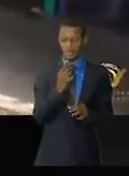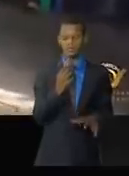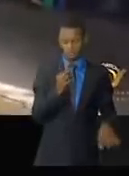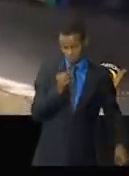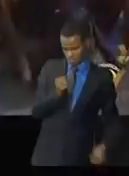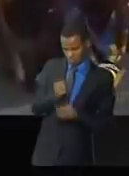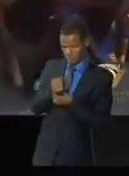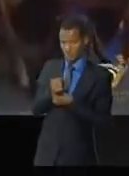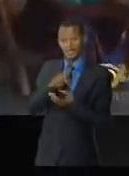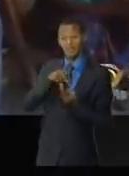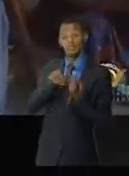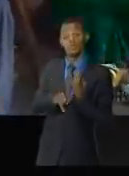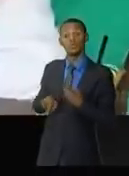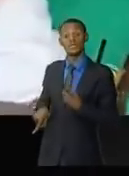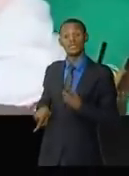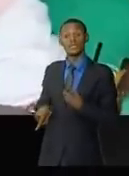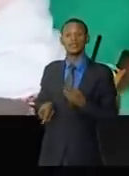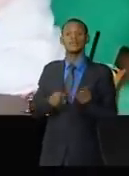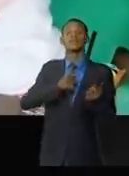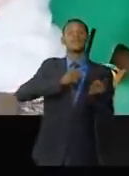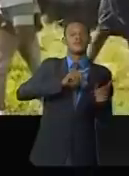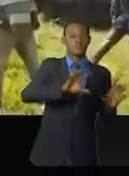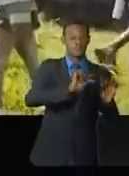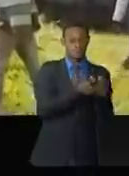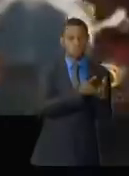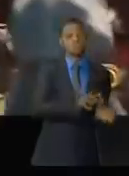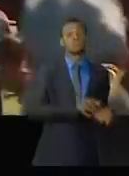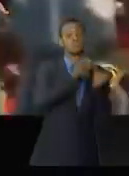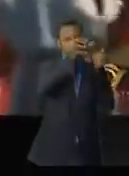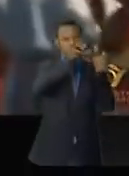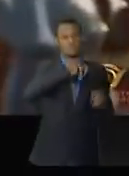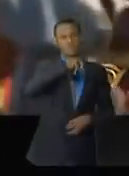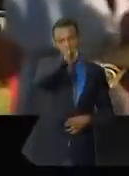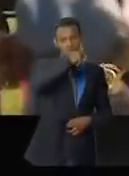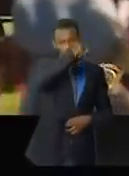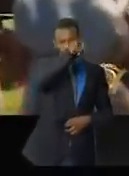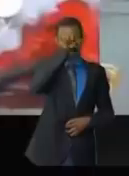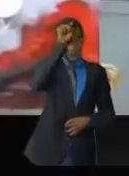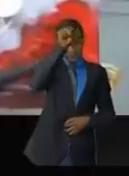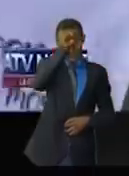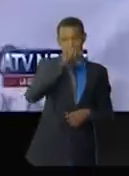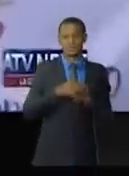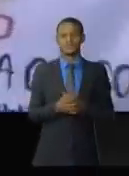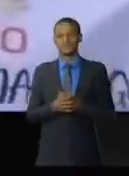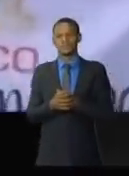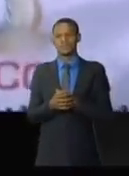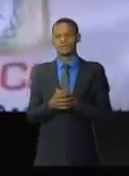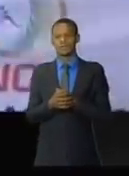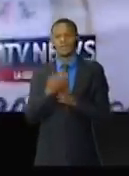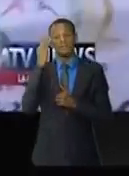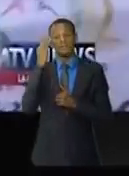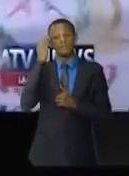bien les fêtes de fin d'année. À cette occasion, les lépreux ont connu des moments de bonheur et de sourire. Nadine